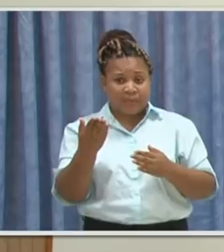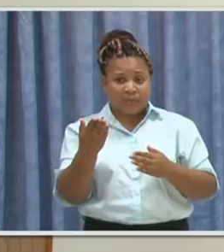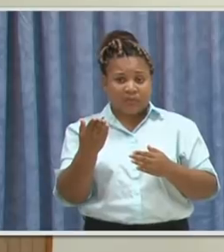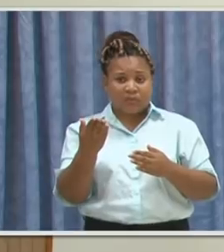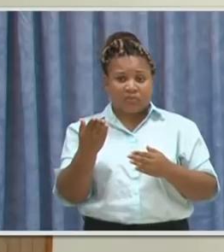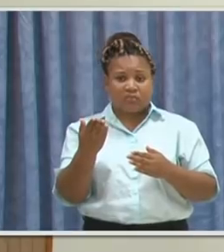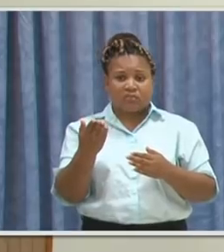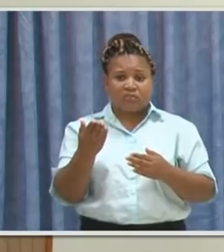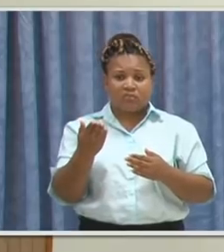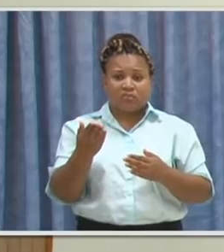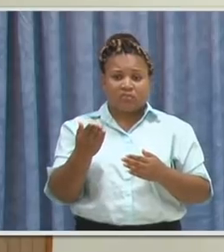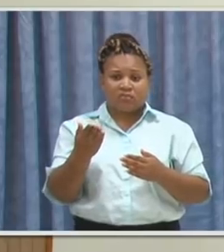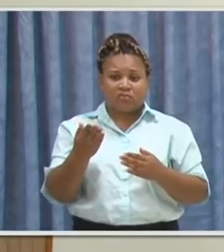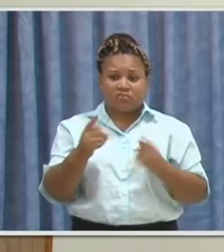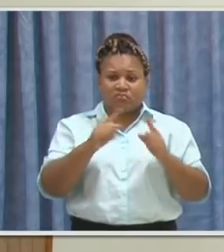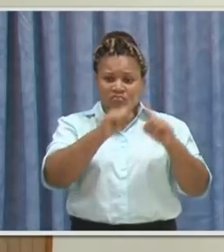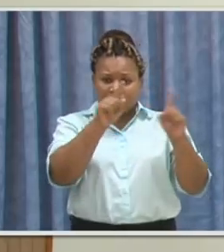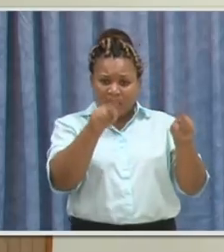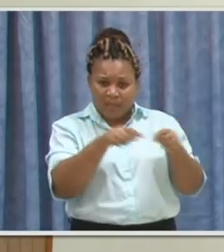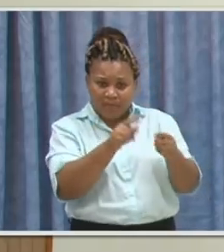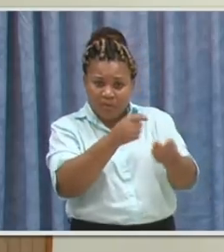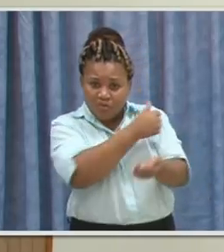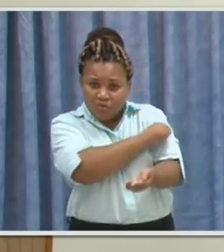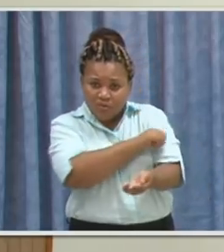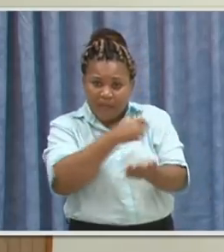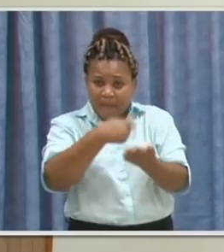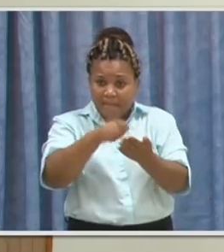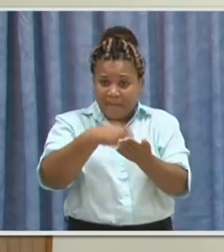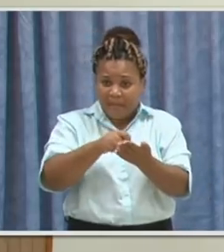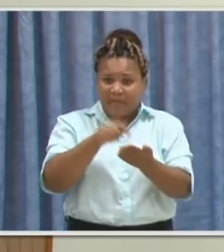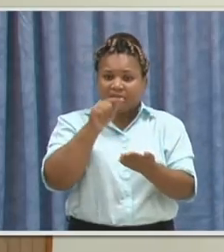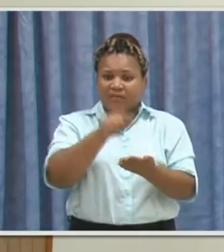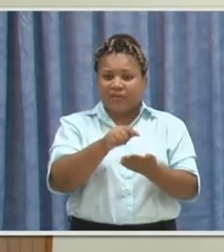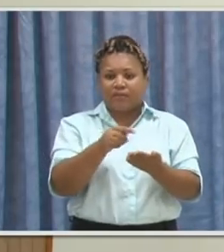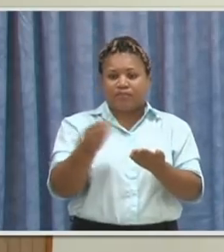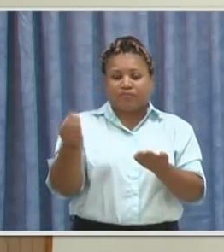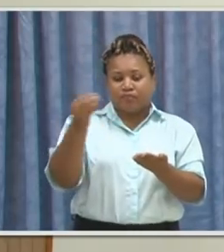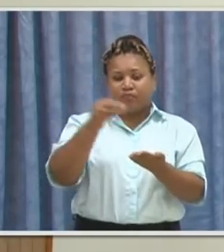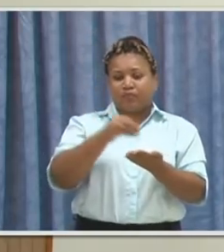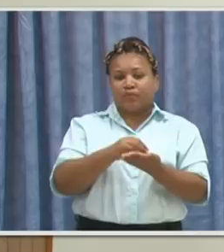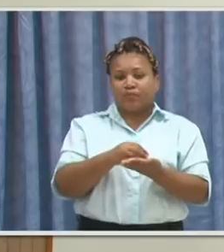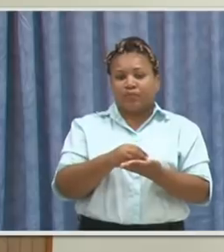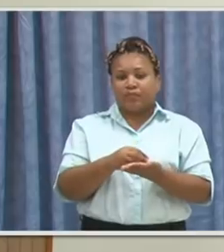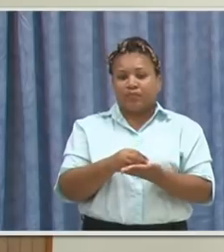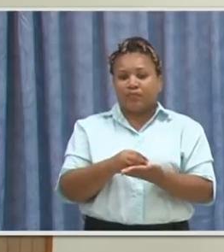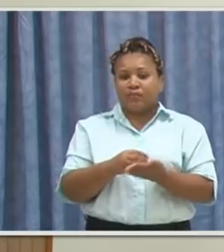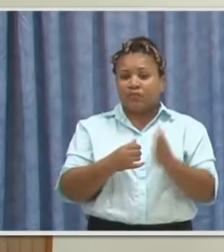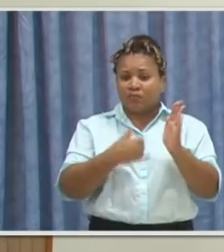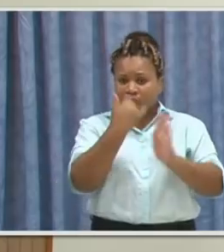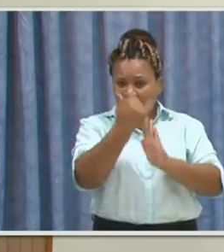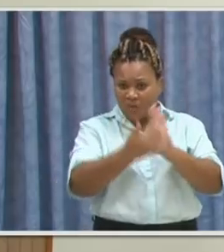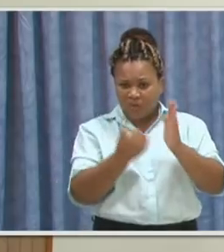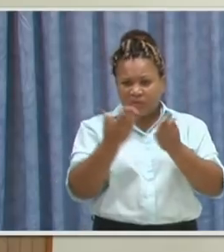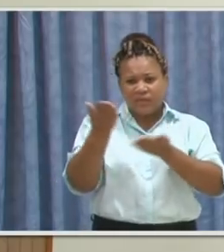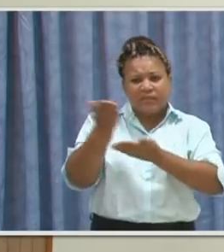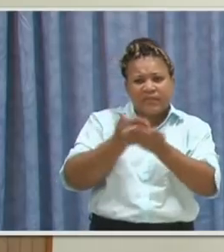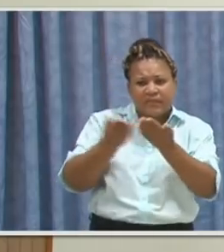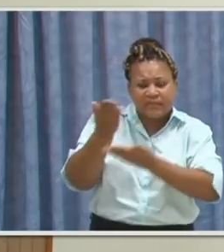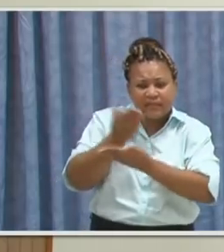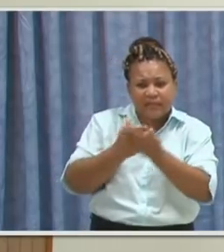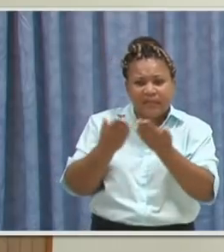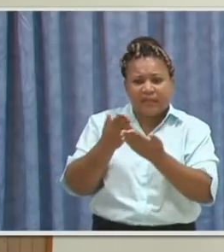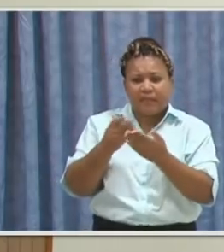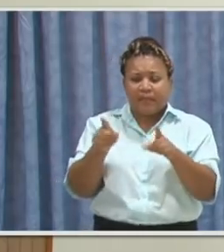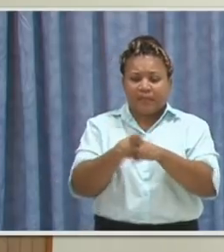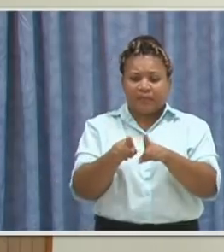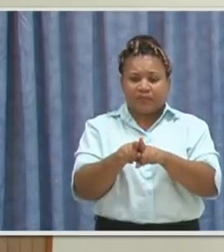Oui, nous avons souhaité donner un service free of charge, mais c'est moi, ça